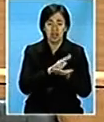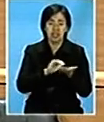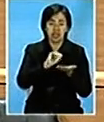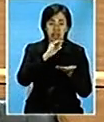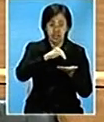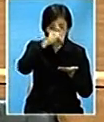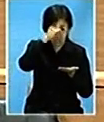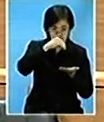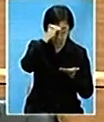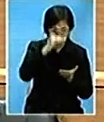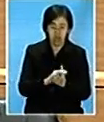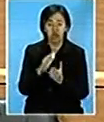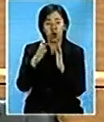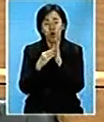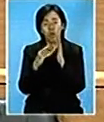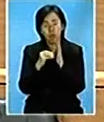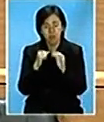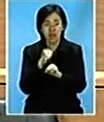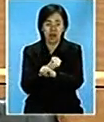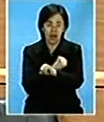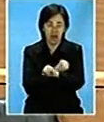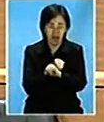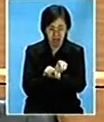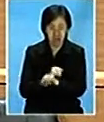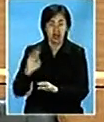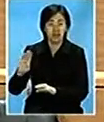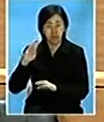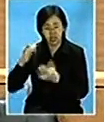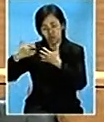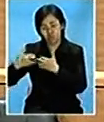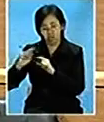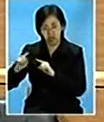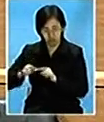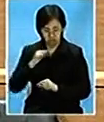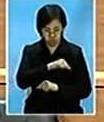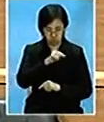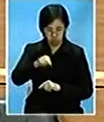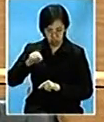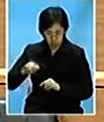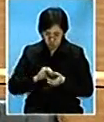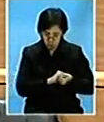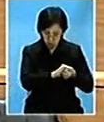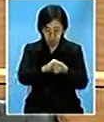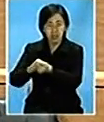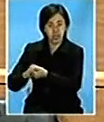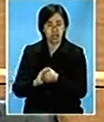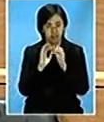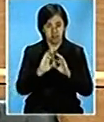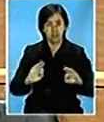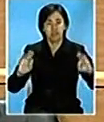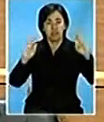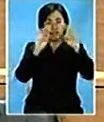าสถาบันอบรมที่ผลิตแรงงานกับสถานประกอบการอันนี้เนี่ยนะฮะก็เป็นเรื่องที่มีความสำคัญน